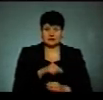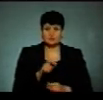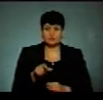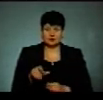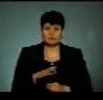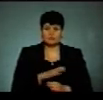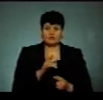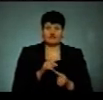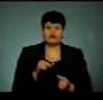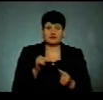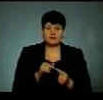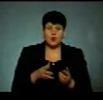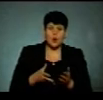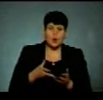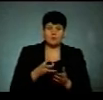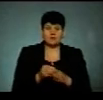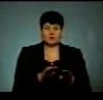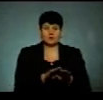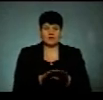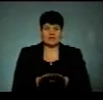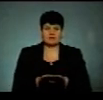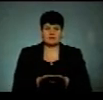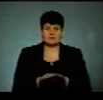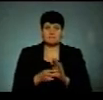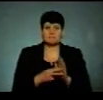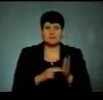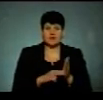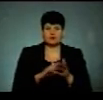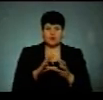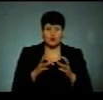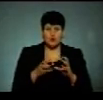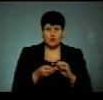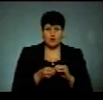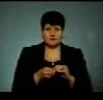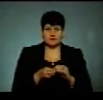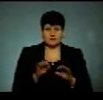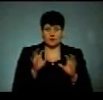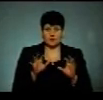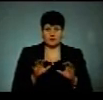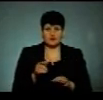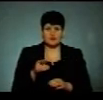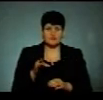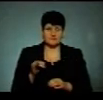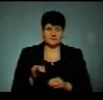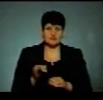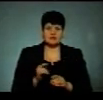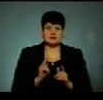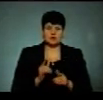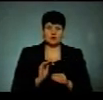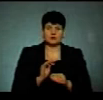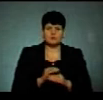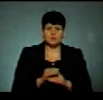було визначено оплату на рівні планових обсягів, визначених кодексом ГРМ, згідно додатку.